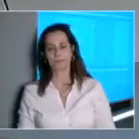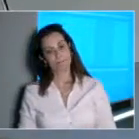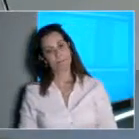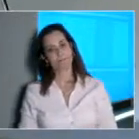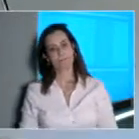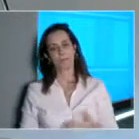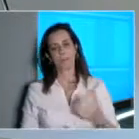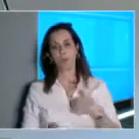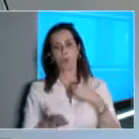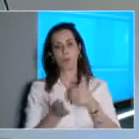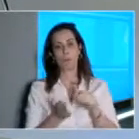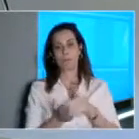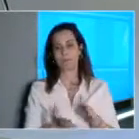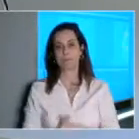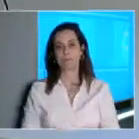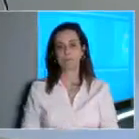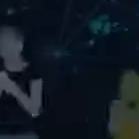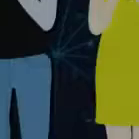טוב, אנחנו ממשיכים.